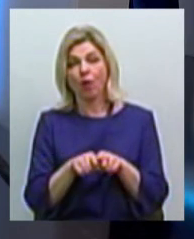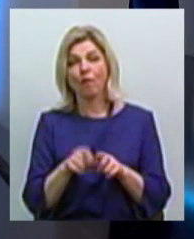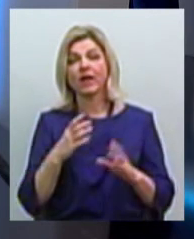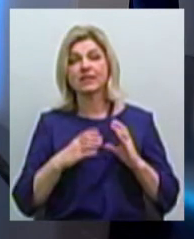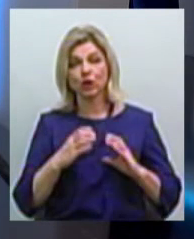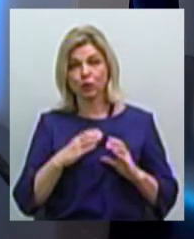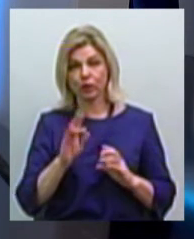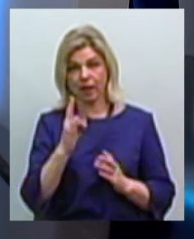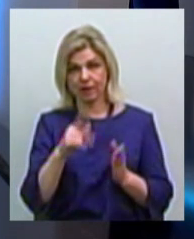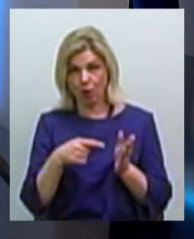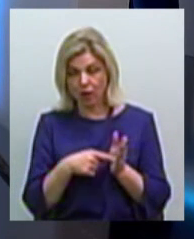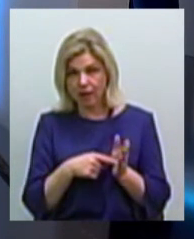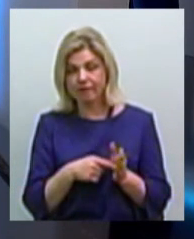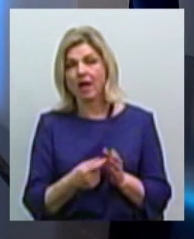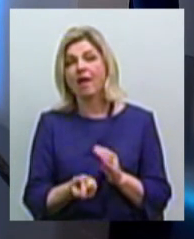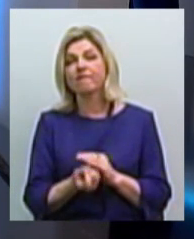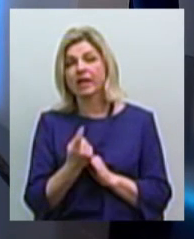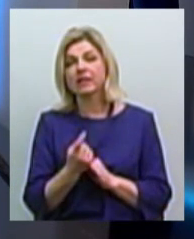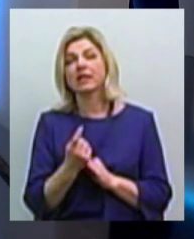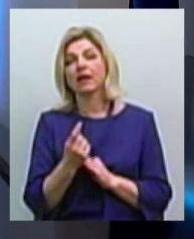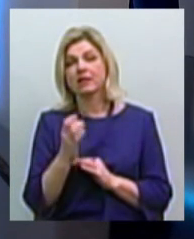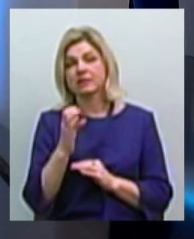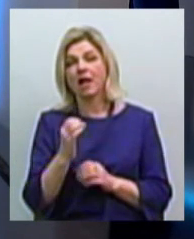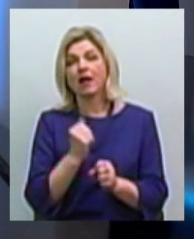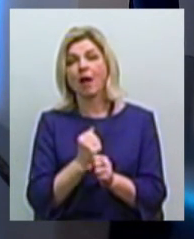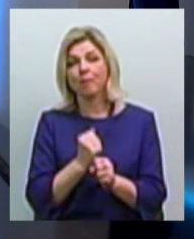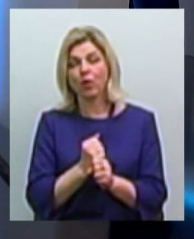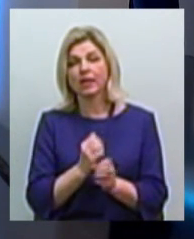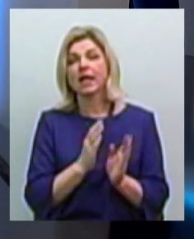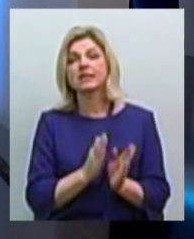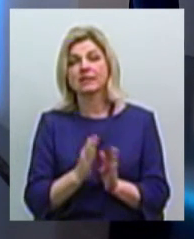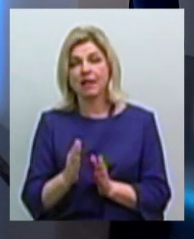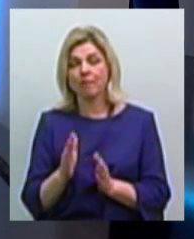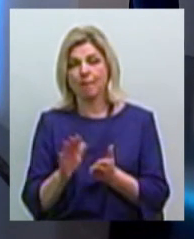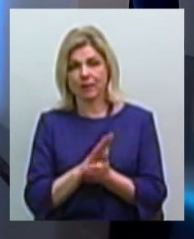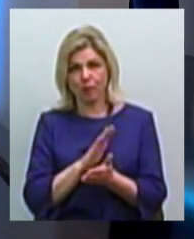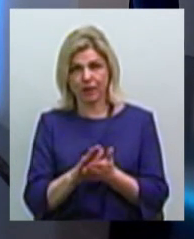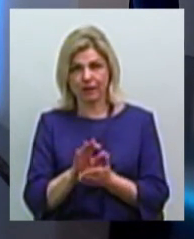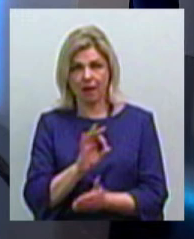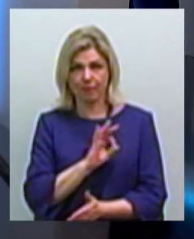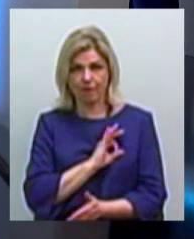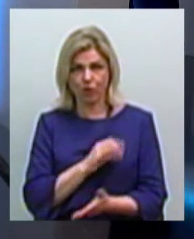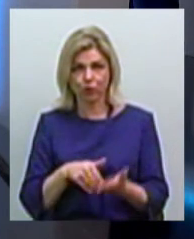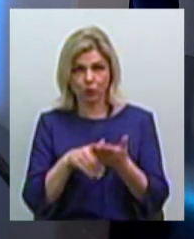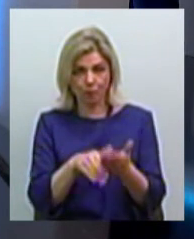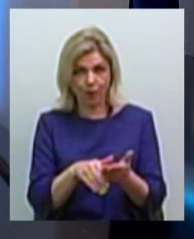то якраз він тут виник з появою саме роботи системи безоплатної правової допомоги. Тому що це фактично спільнота, яка є дотичною,